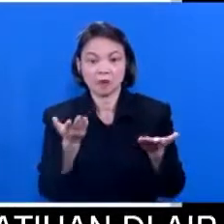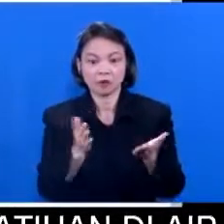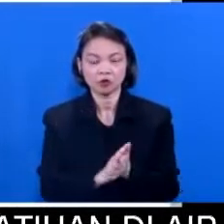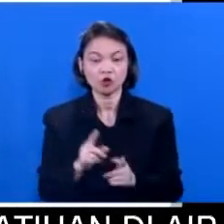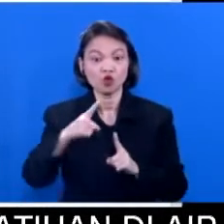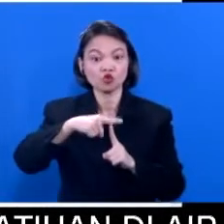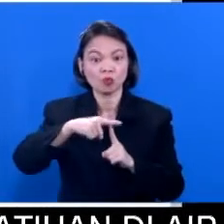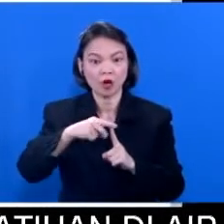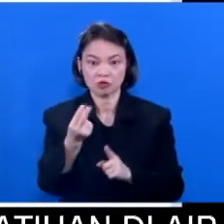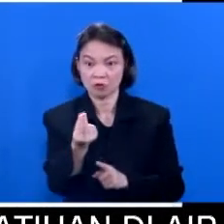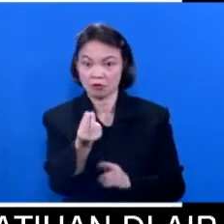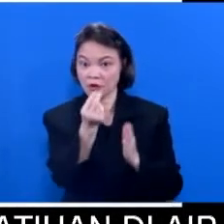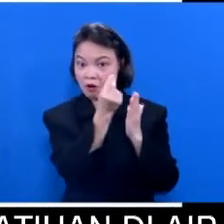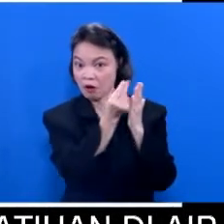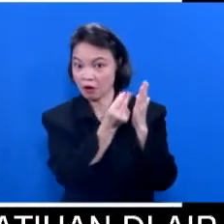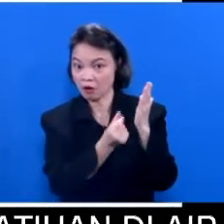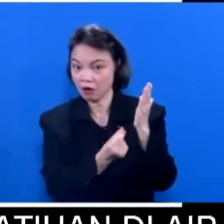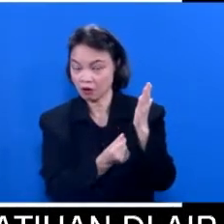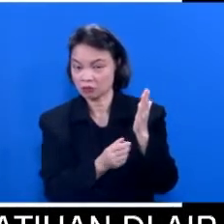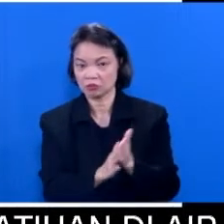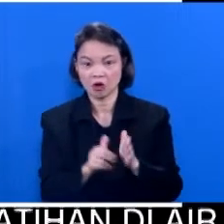Anggarannya pun tidak tanggung-tanggung, mencapai